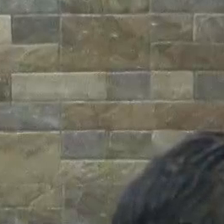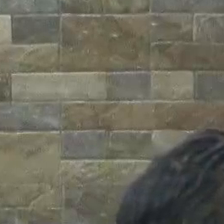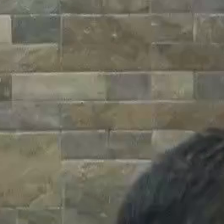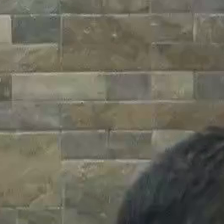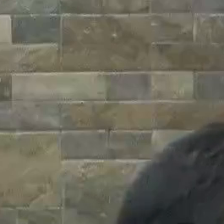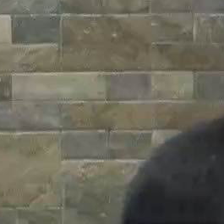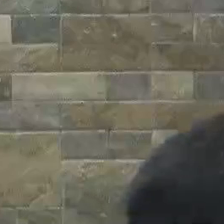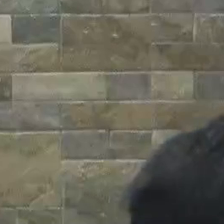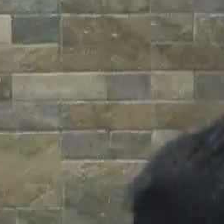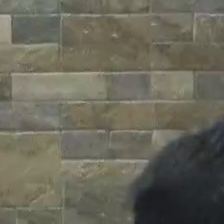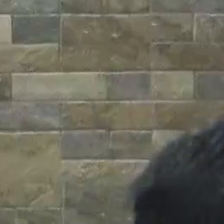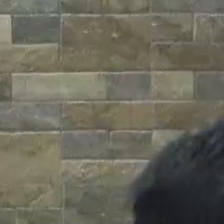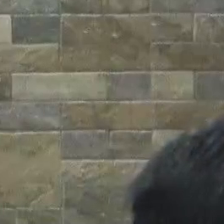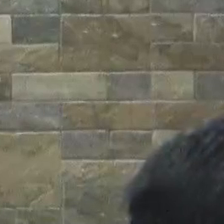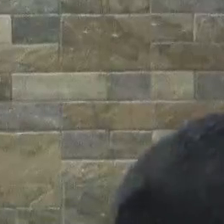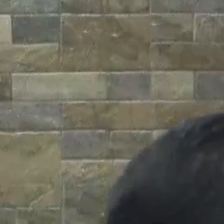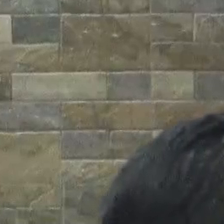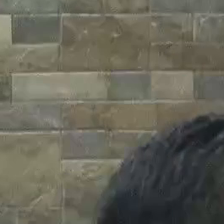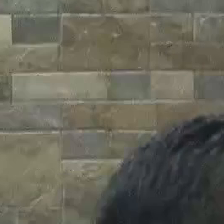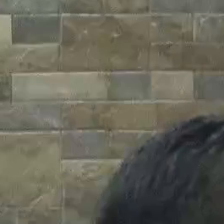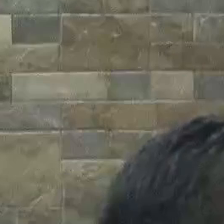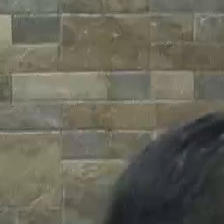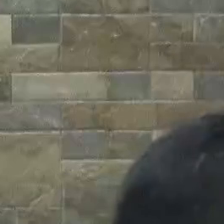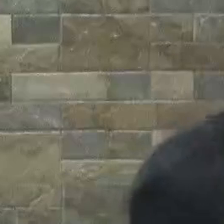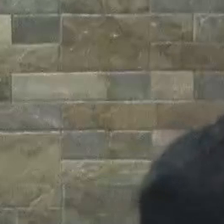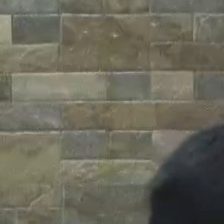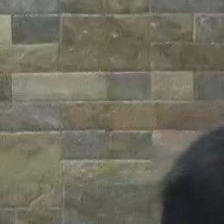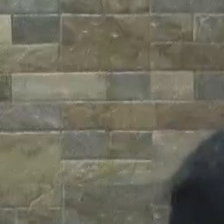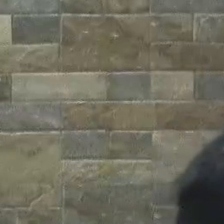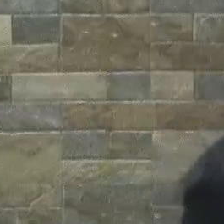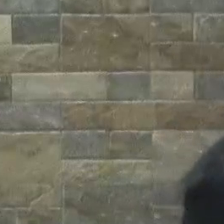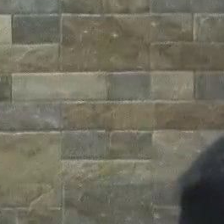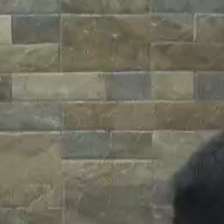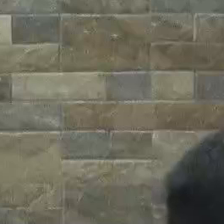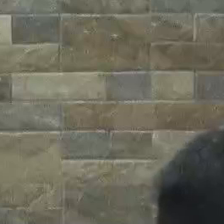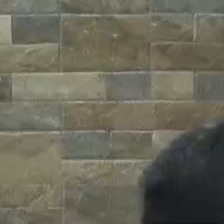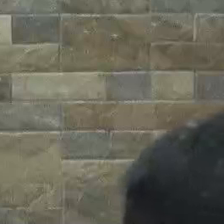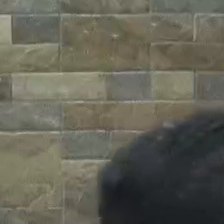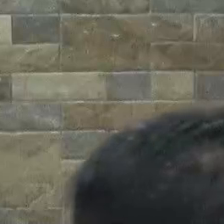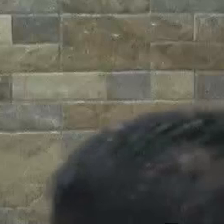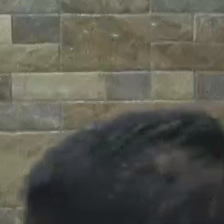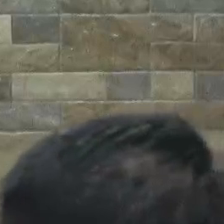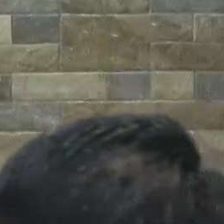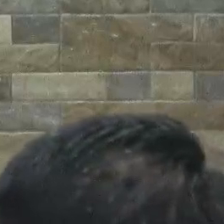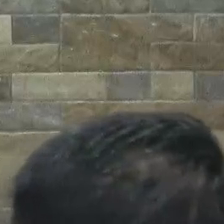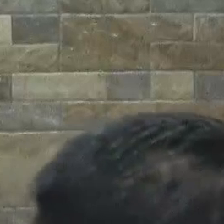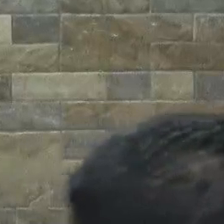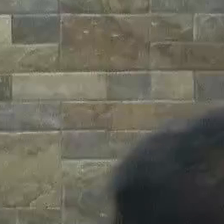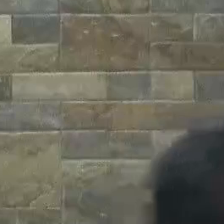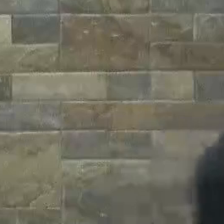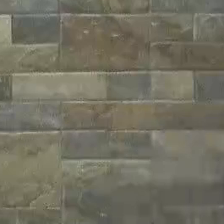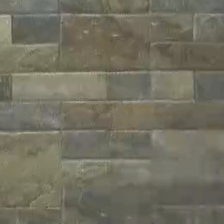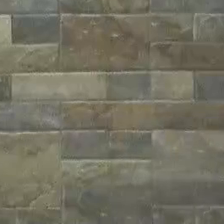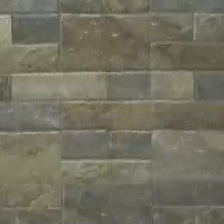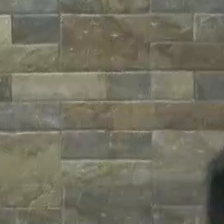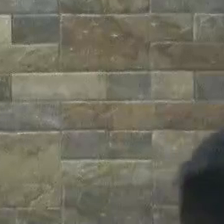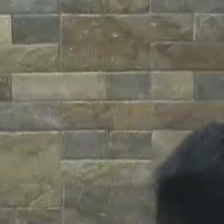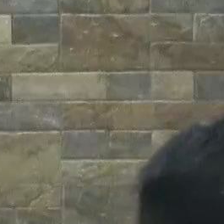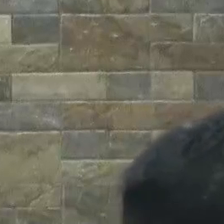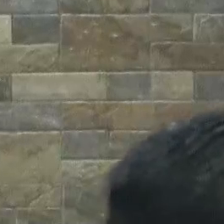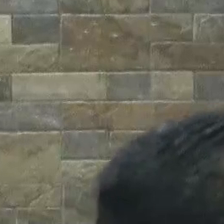kasi nilaan eh yung malakai is an English word Okay pero sa Hebrew ang tawag po diyan is